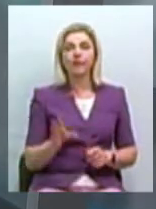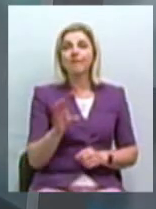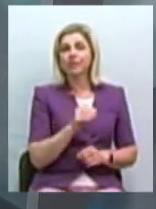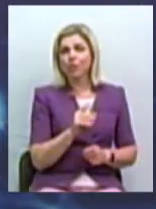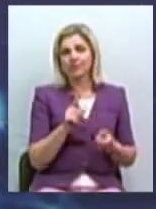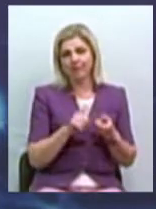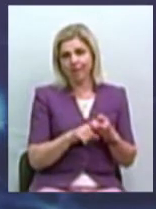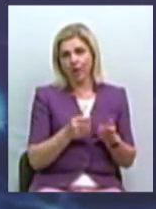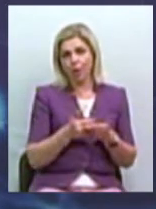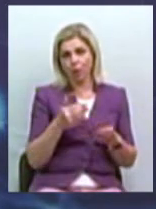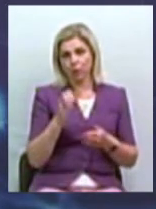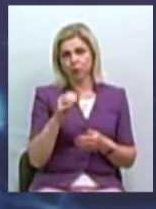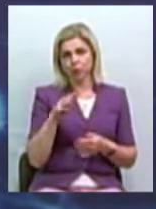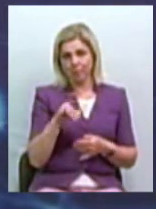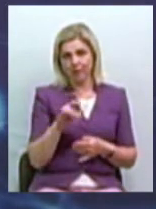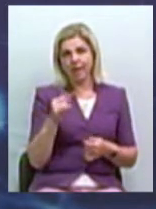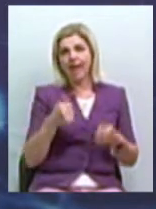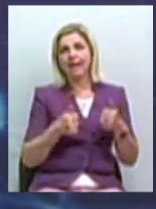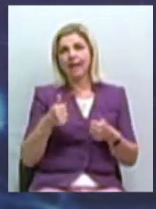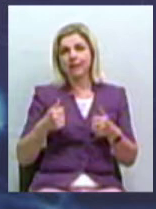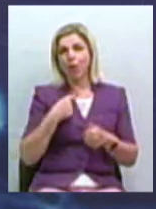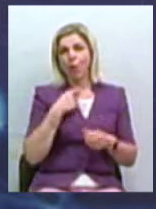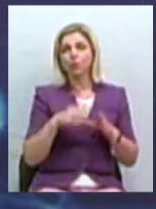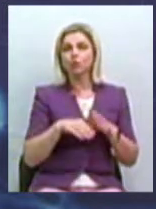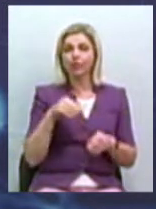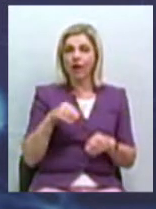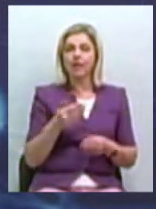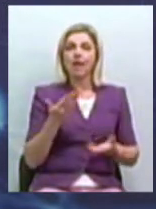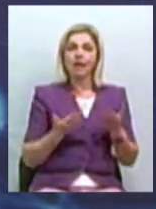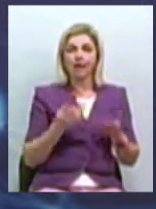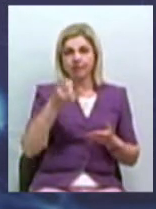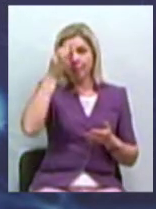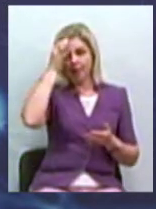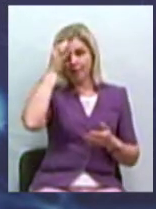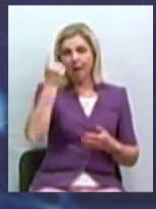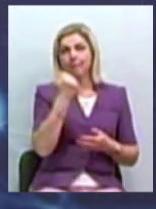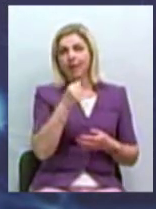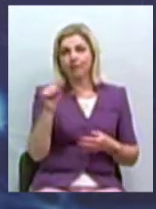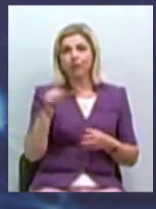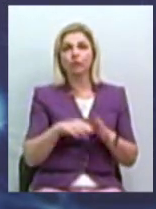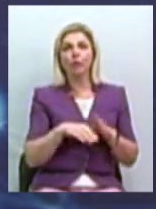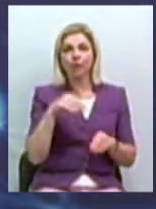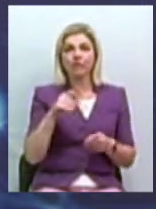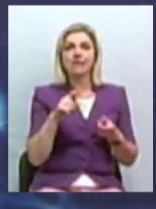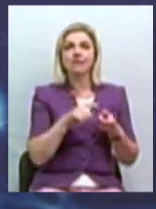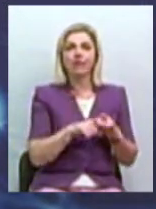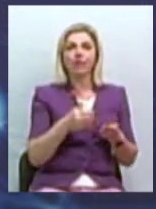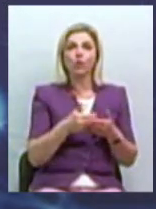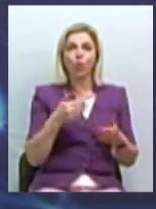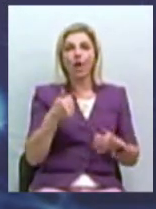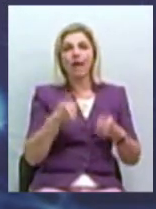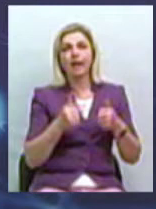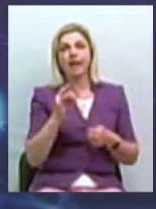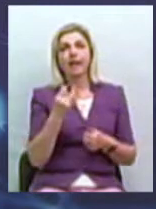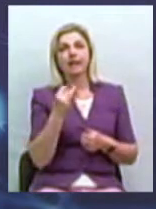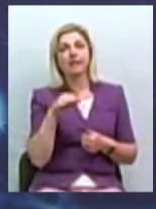залежить від суми і від рейтингового голосування. Тобто, якщо пам'ятаємо, переможці у нас обираються в залежності від рейтингу, який